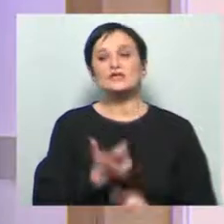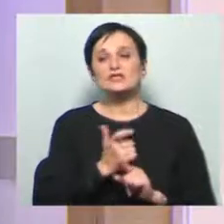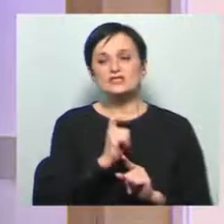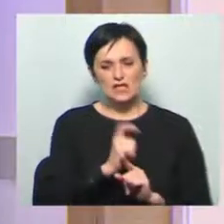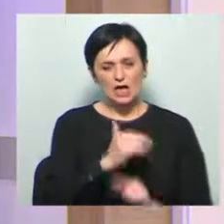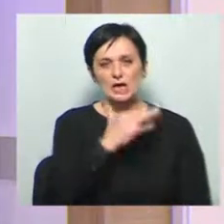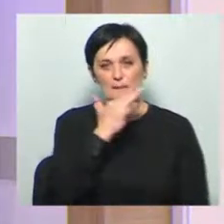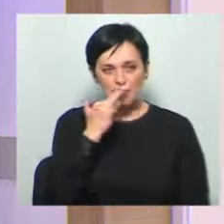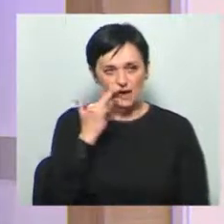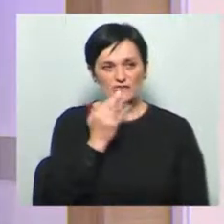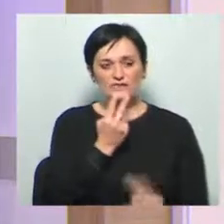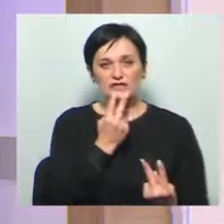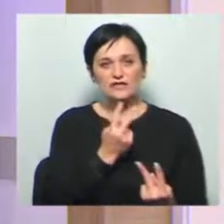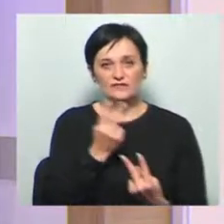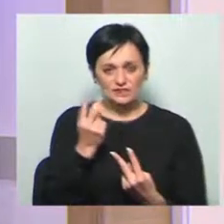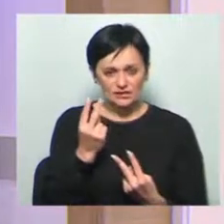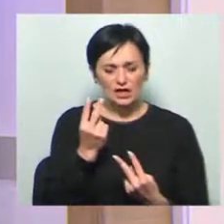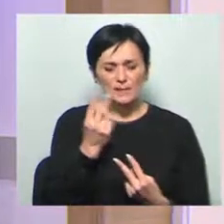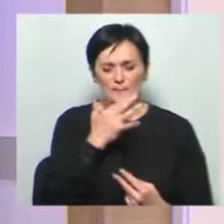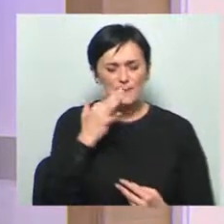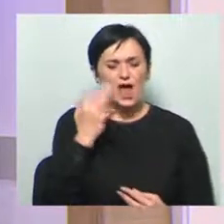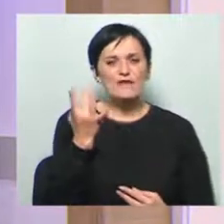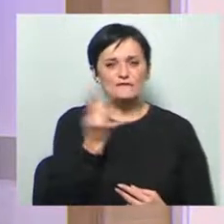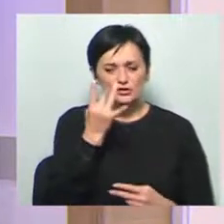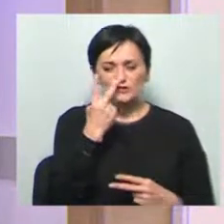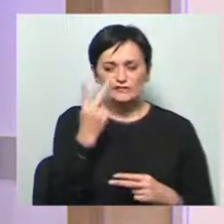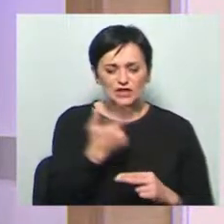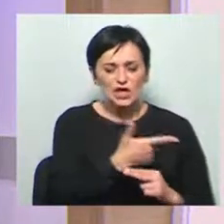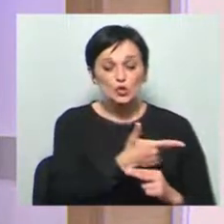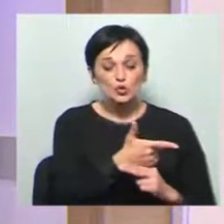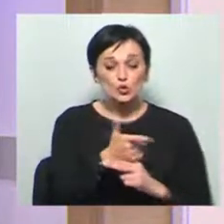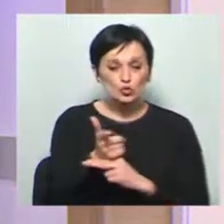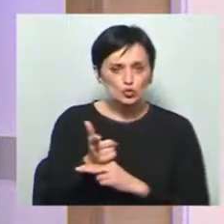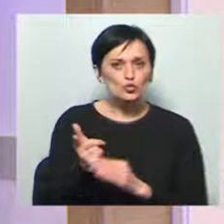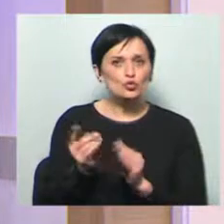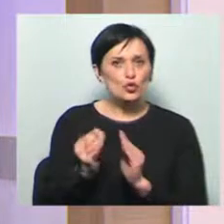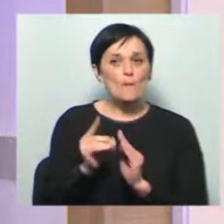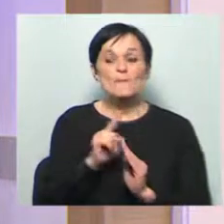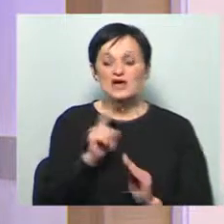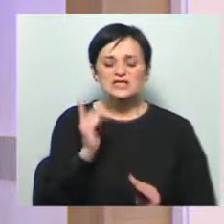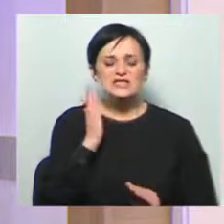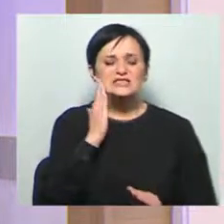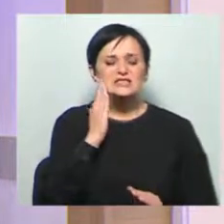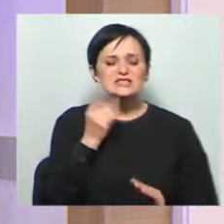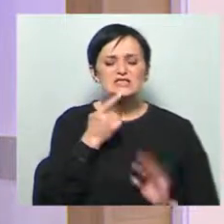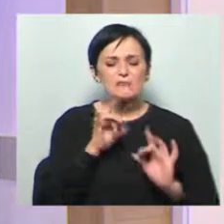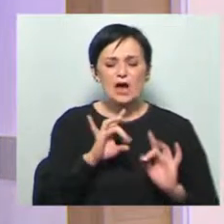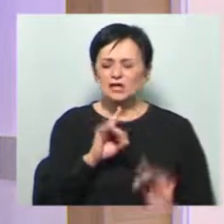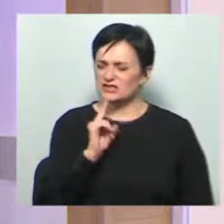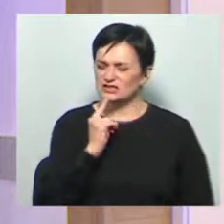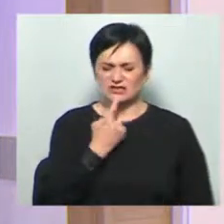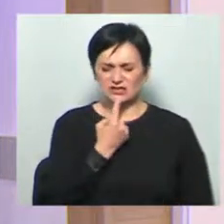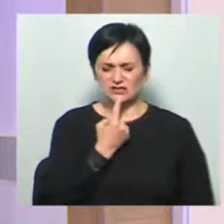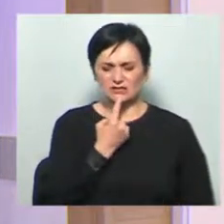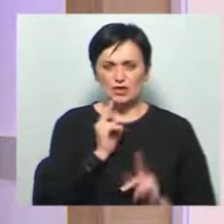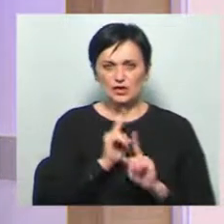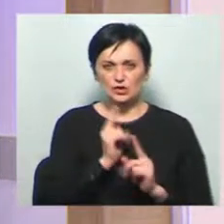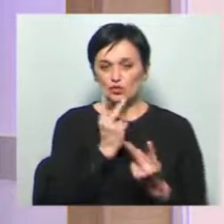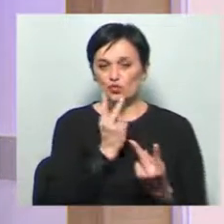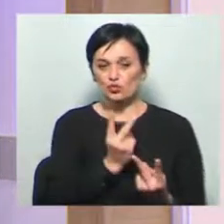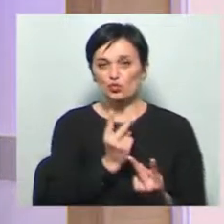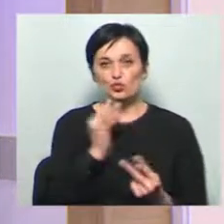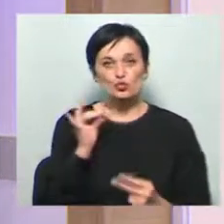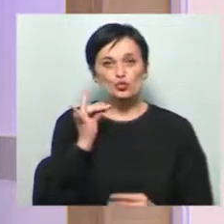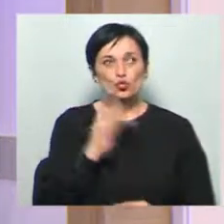ძალიან ბევრი რომ ნახეთ უკვე ეს რგოლი, მაგრამ სიმართლე გითხრათ, ძნელია ვუყუროთ ამ